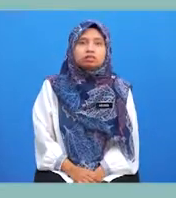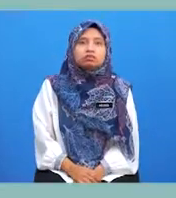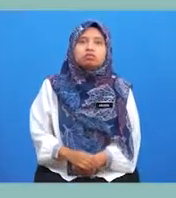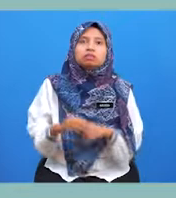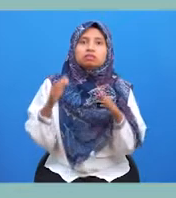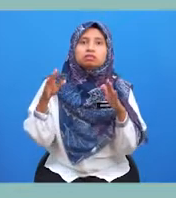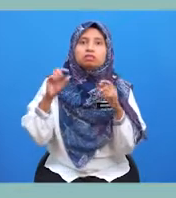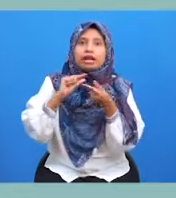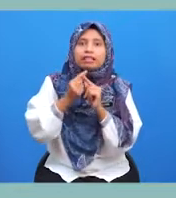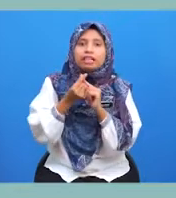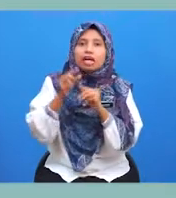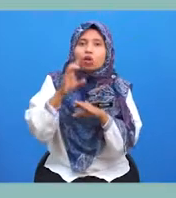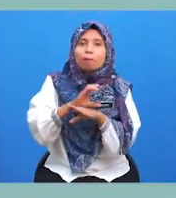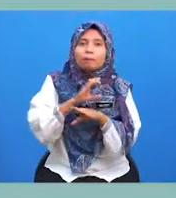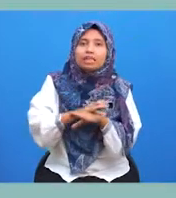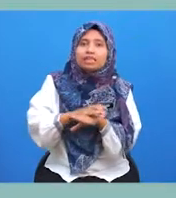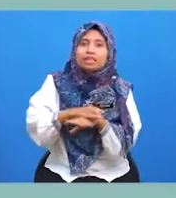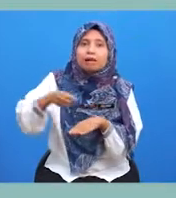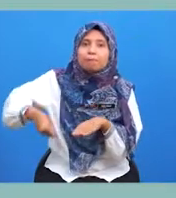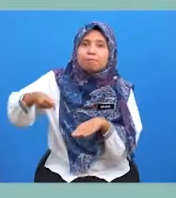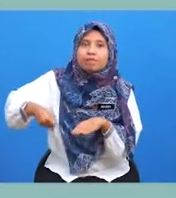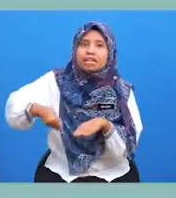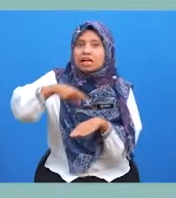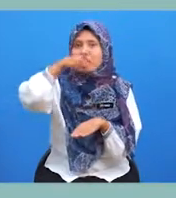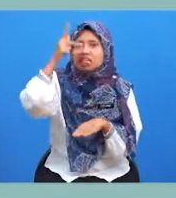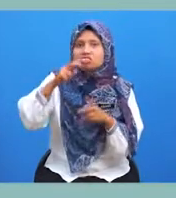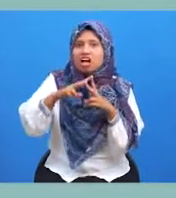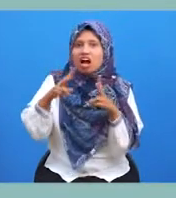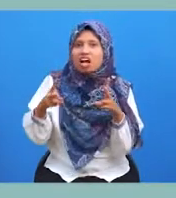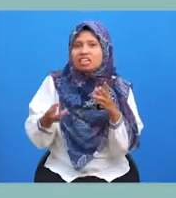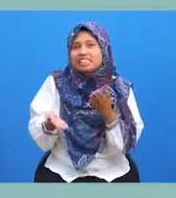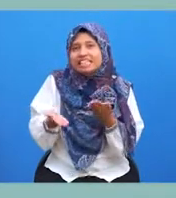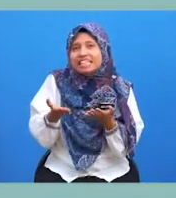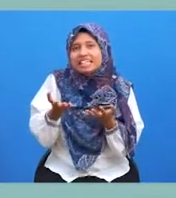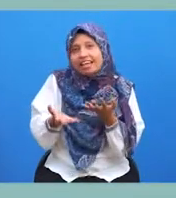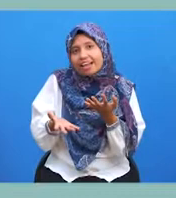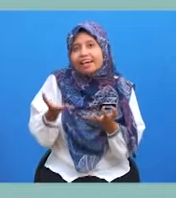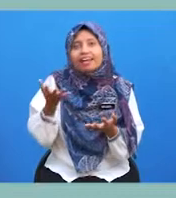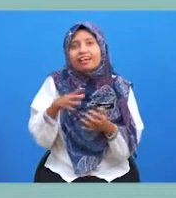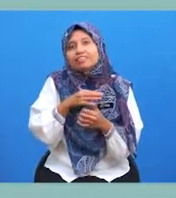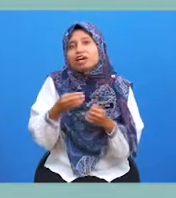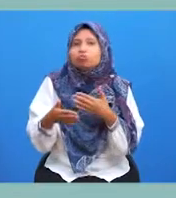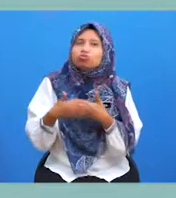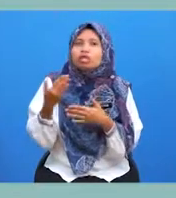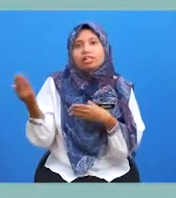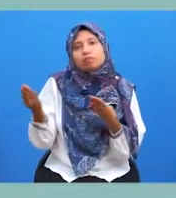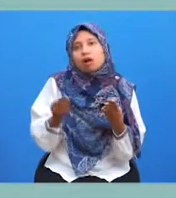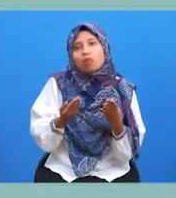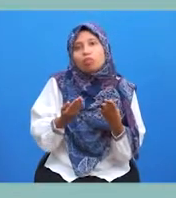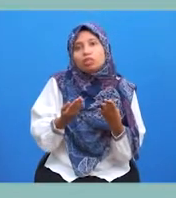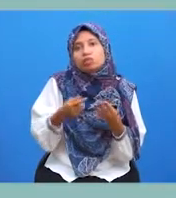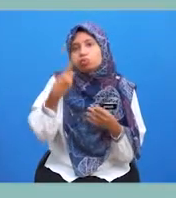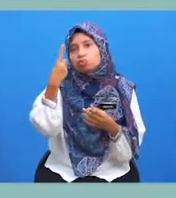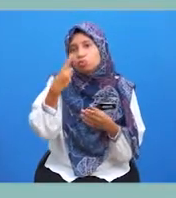ini menggantikan komputer bimbit kerana sangat ringan dan mudah